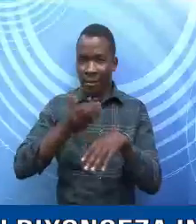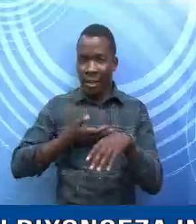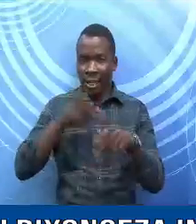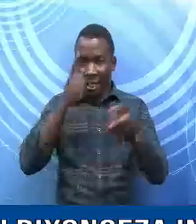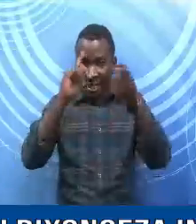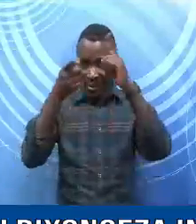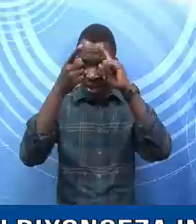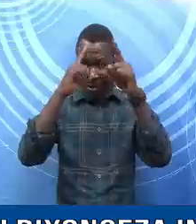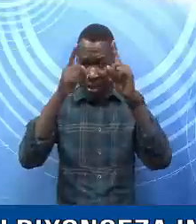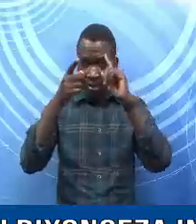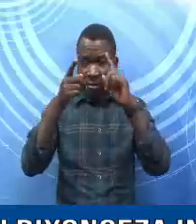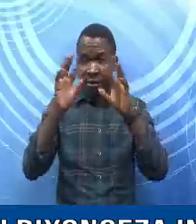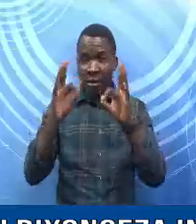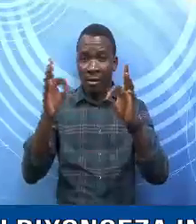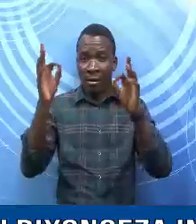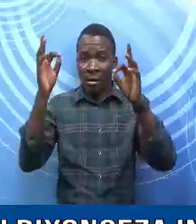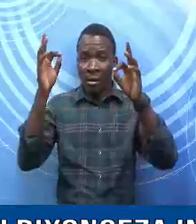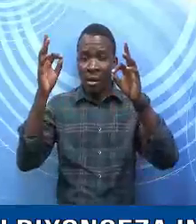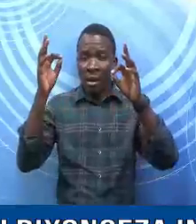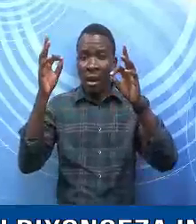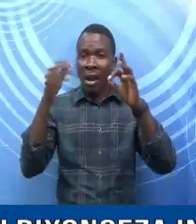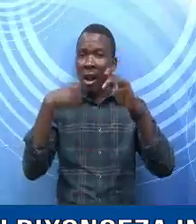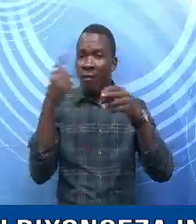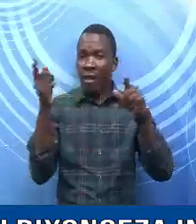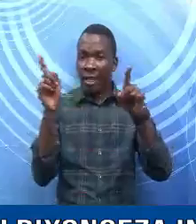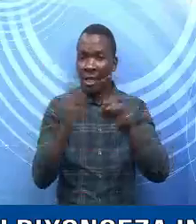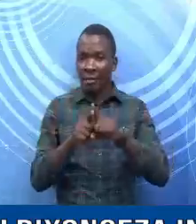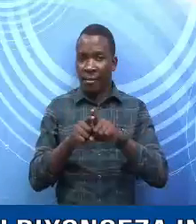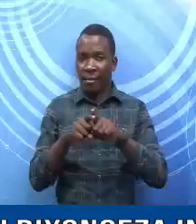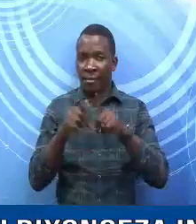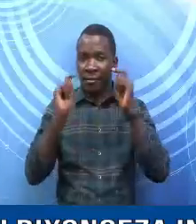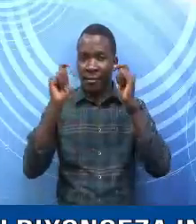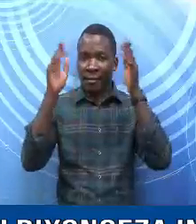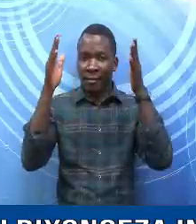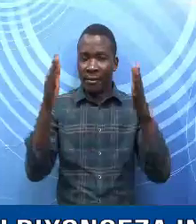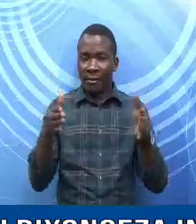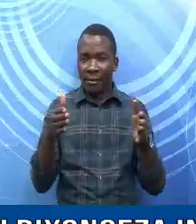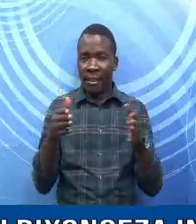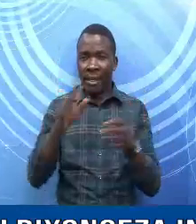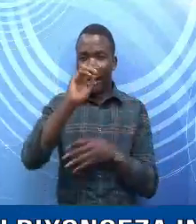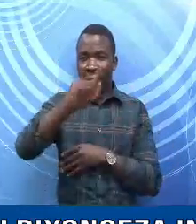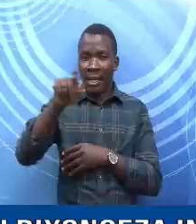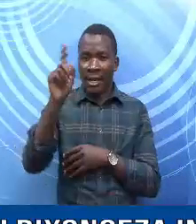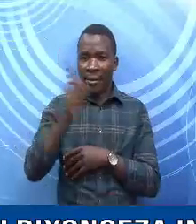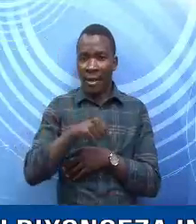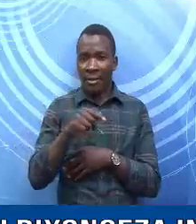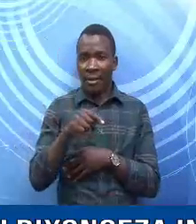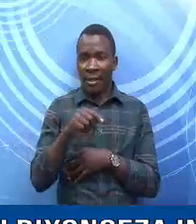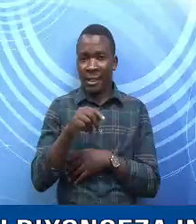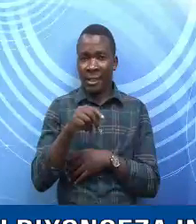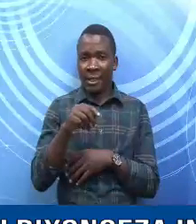ibintu ahurizaho n'abatangabuhamya. Ntabwo bikwire nk'abantu b'Imana kandi nabahaye ku neza nta n'umwana uhari ngiye gusaba